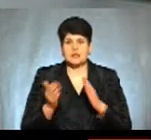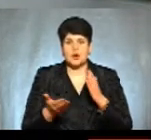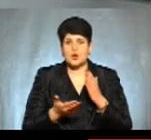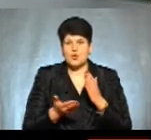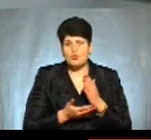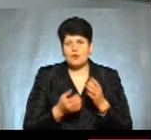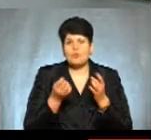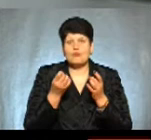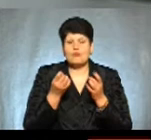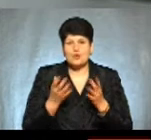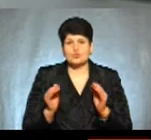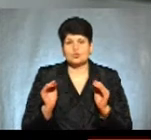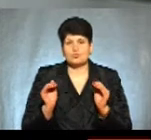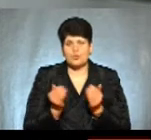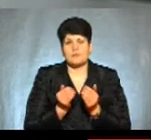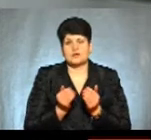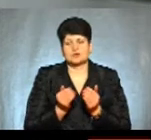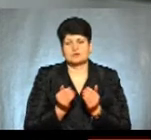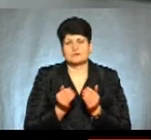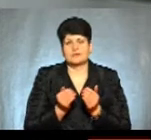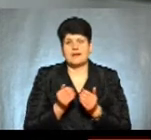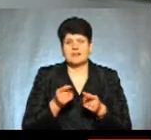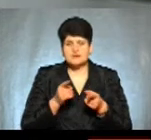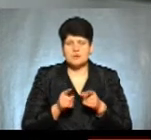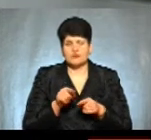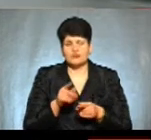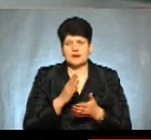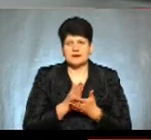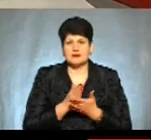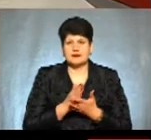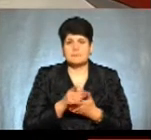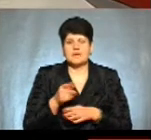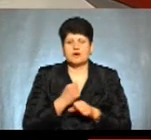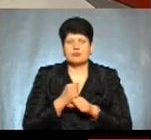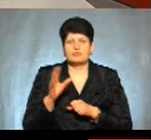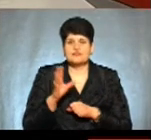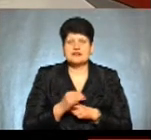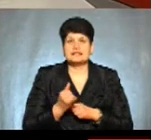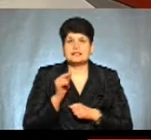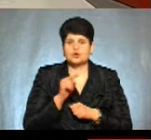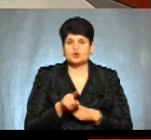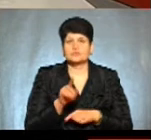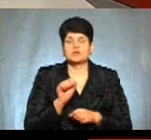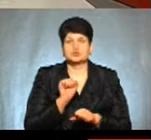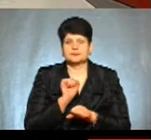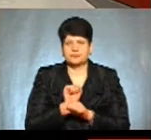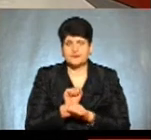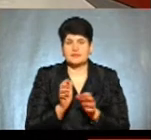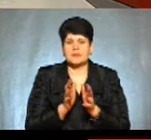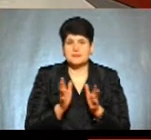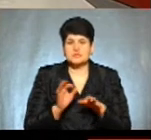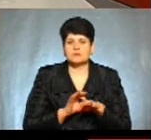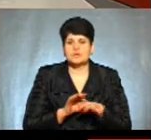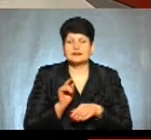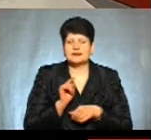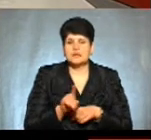самовільних рубок просто поменшало. Але насправді вони є. І ми робимо все для того, щоб їх припинити. Найбільше боляче